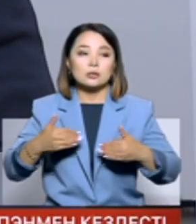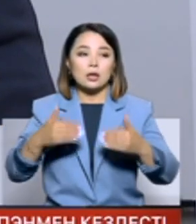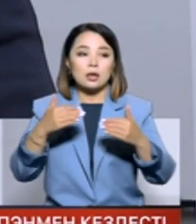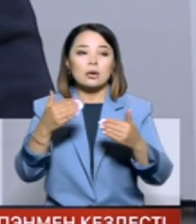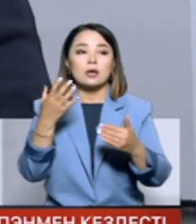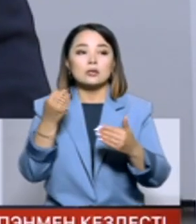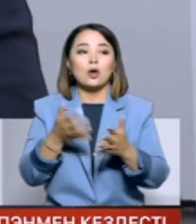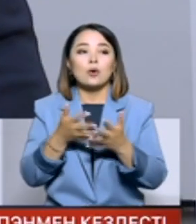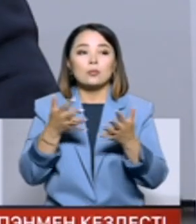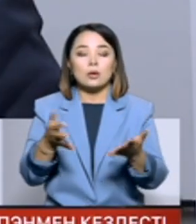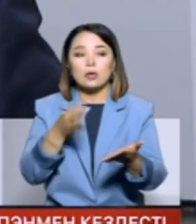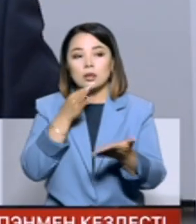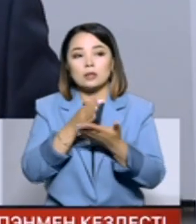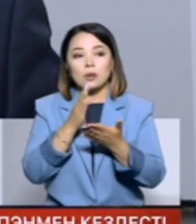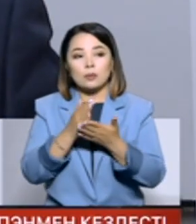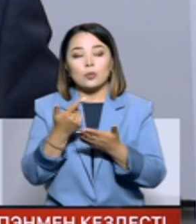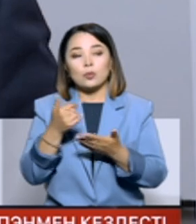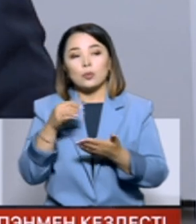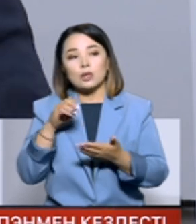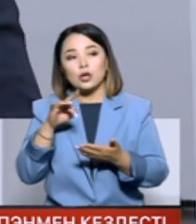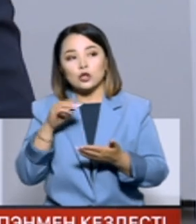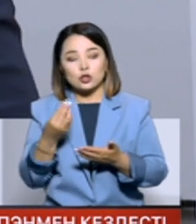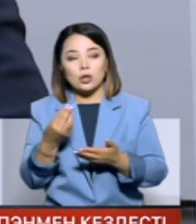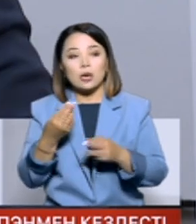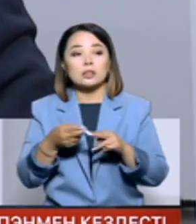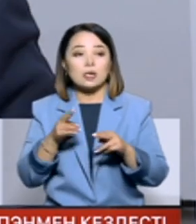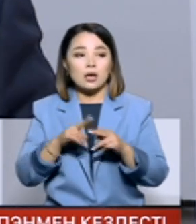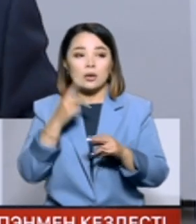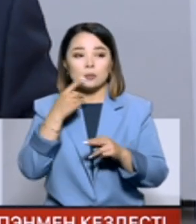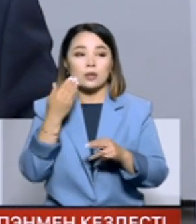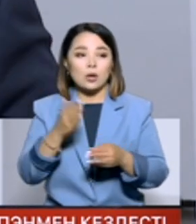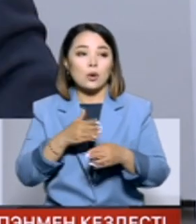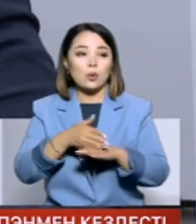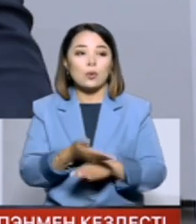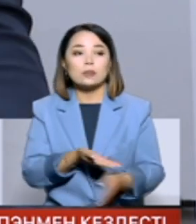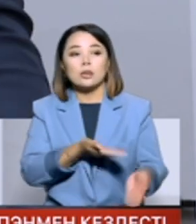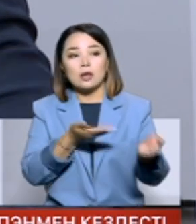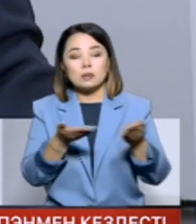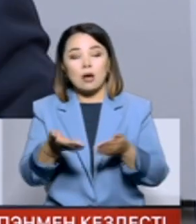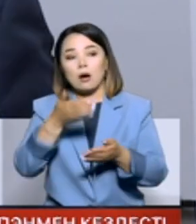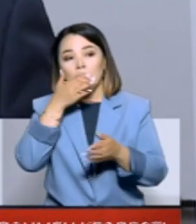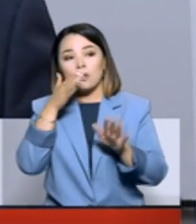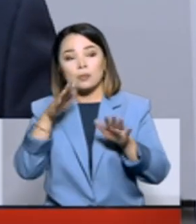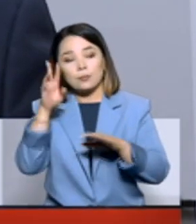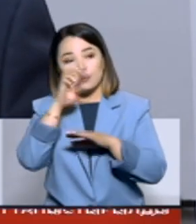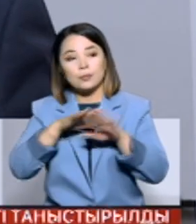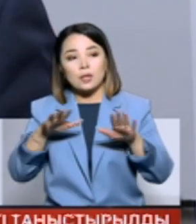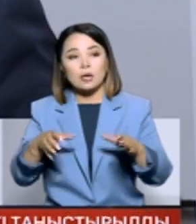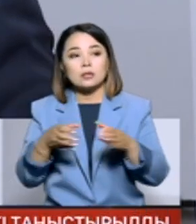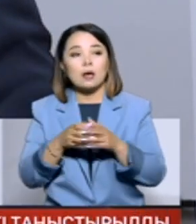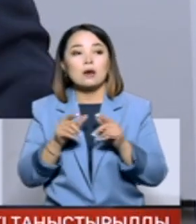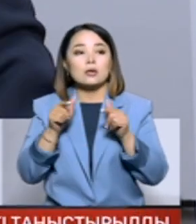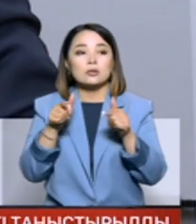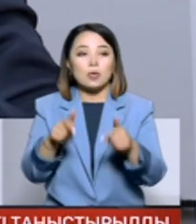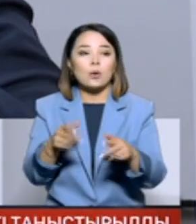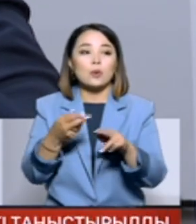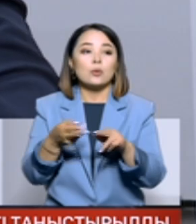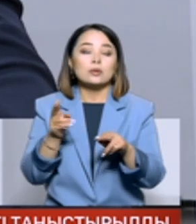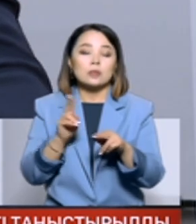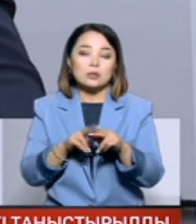тағы бір үлкен мәселе бұл Гутерриш мырзаның арнайы қонақтап келуі, Афганистан мемлекетінің кіруі деген сияқты,